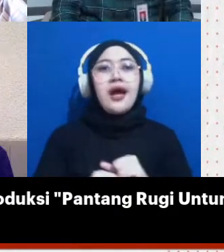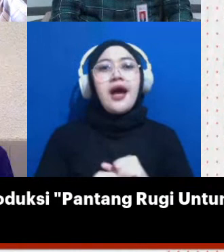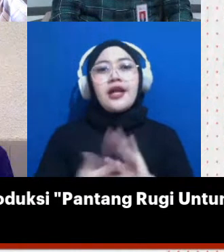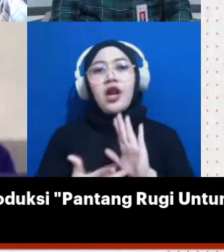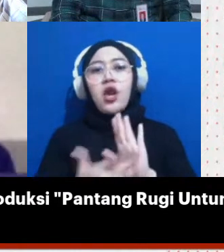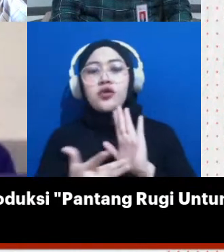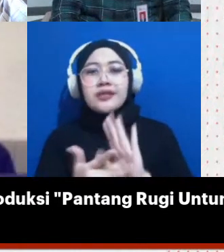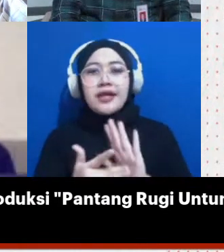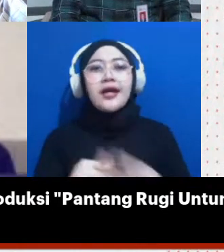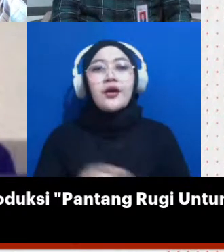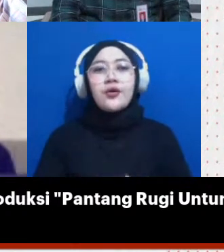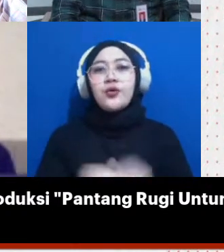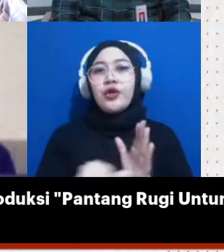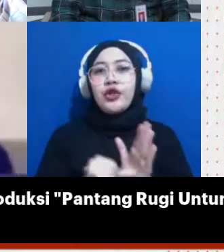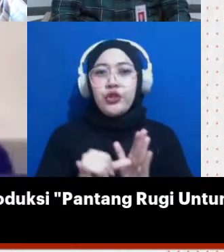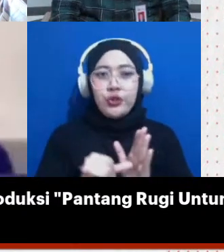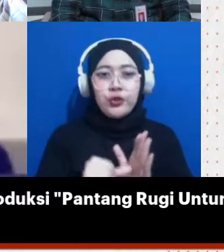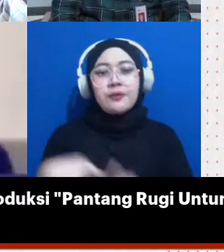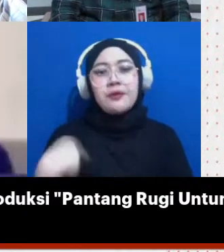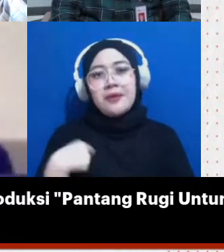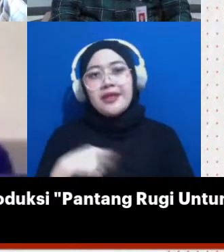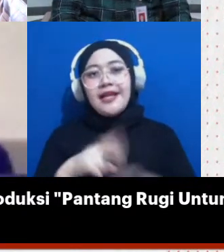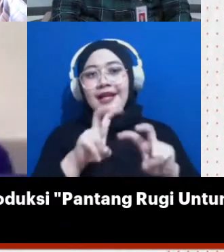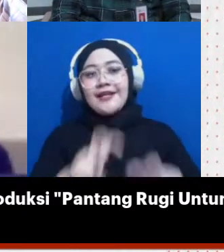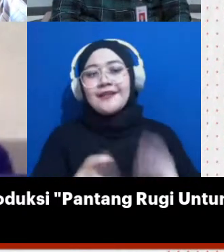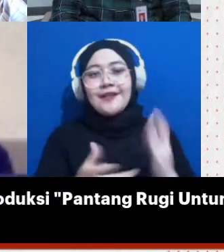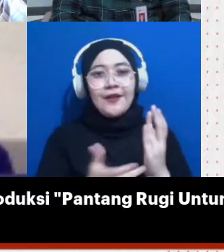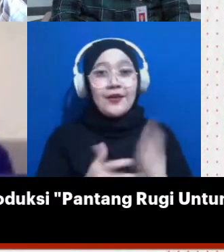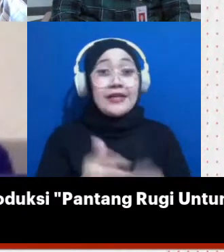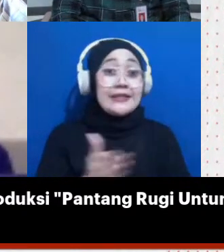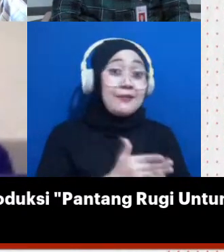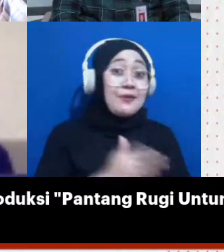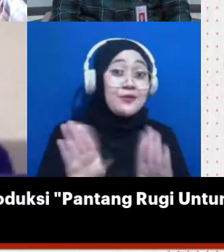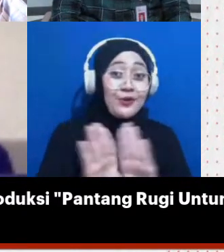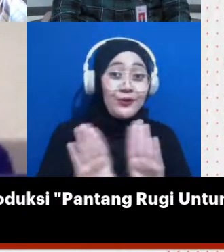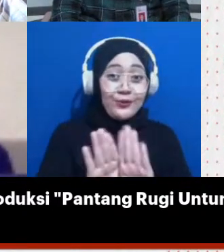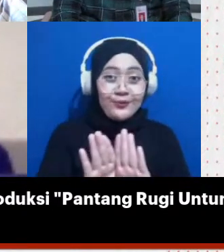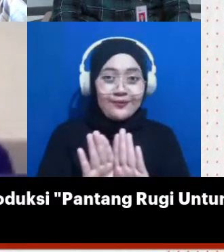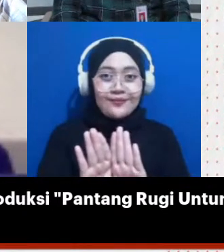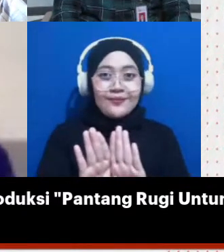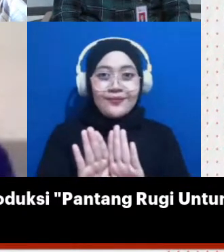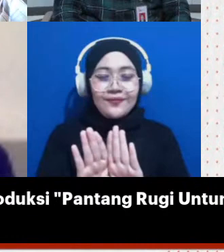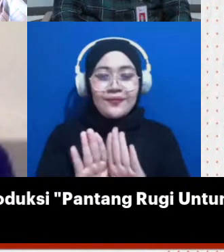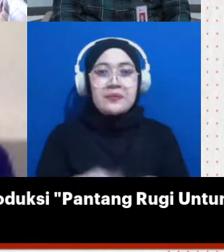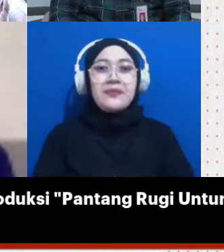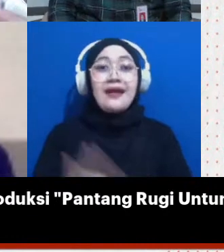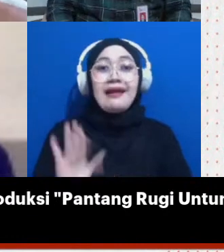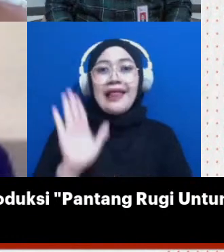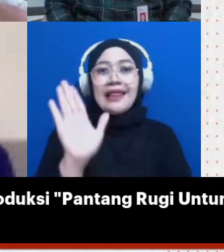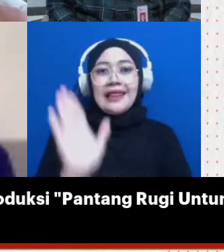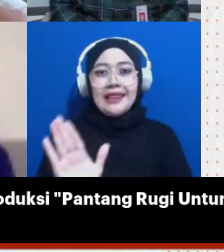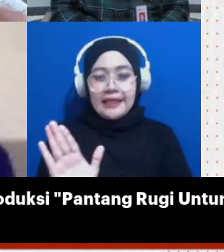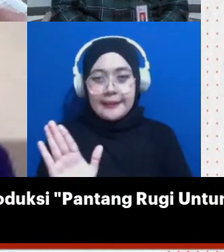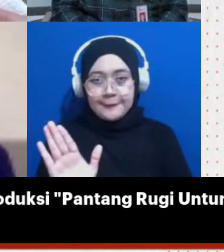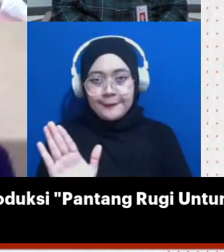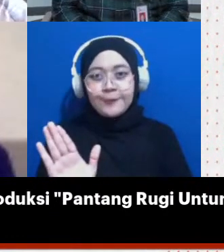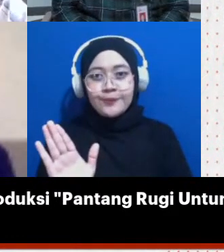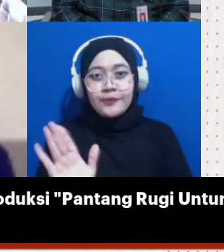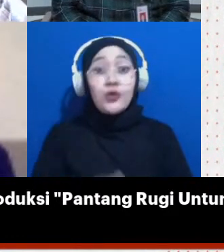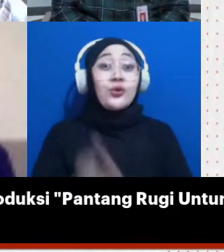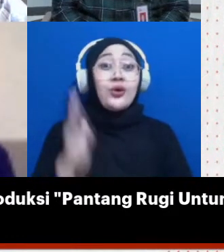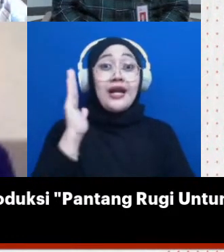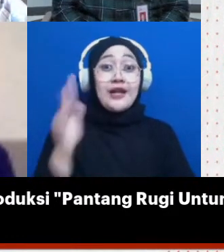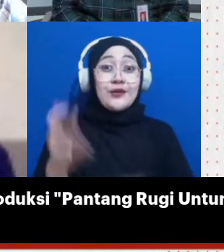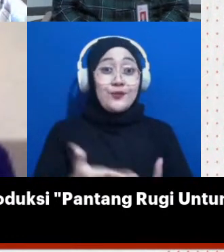pada channel YouTube Mitra Studi Kemendikbudristek. Sebelum saya tutup sesi sore kali ini, nanti untuk narasumber